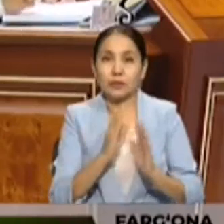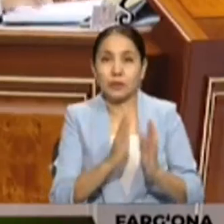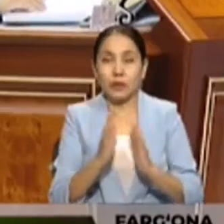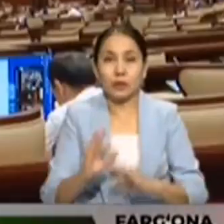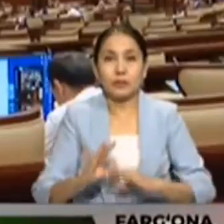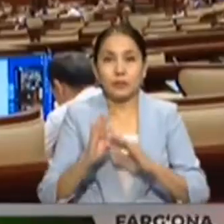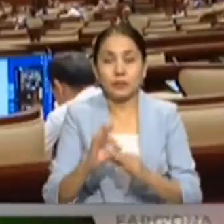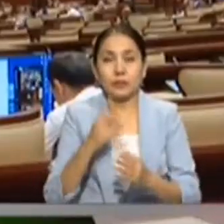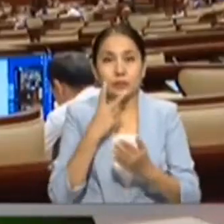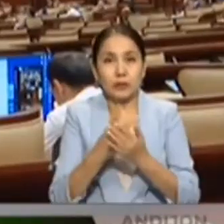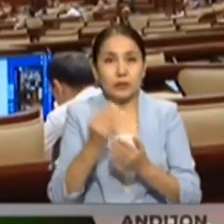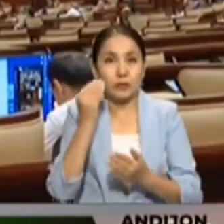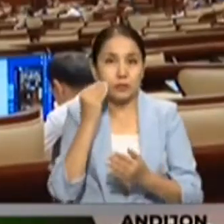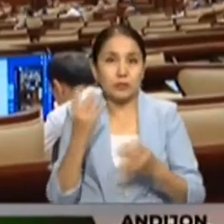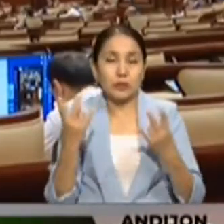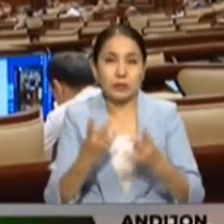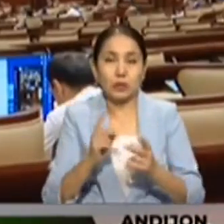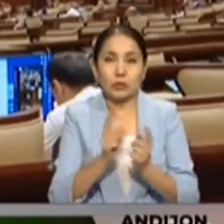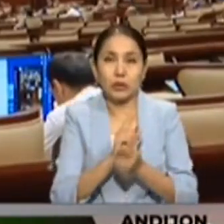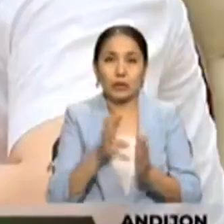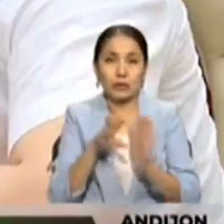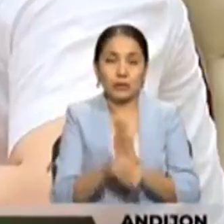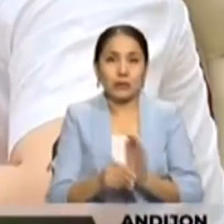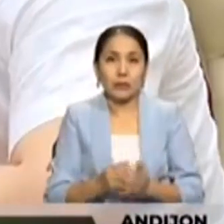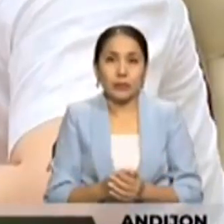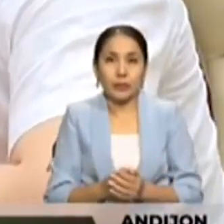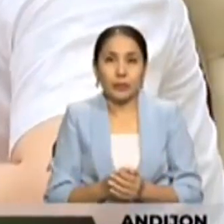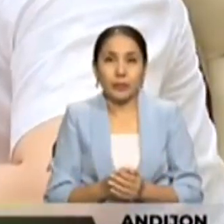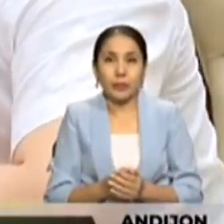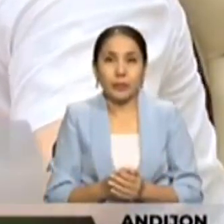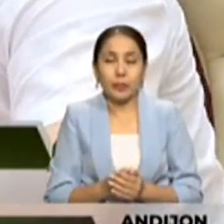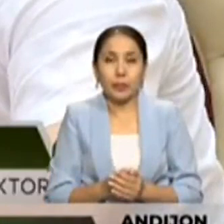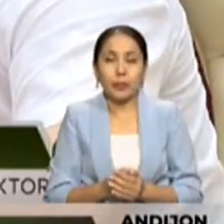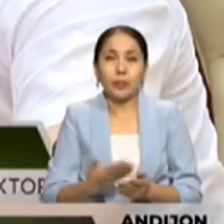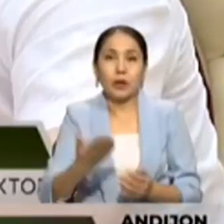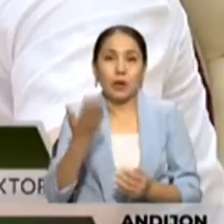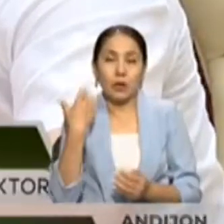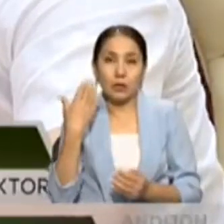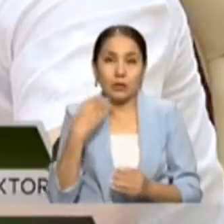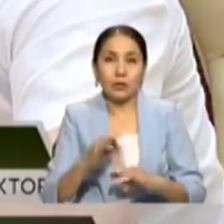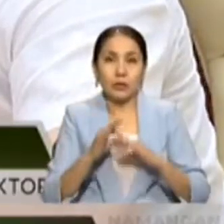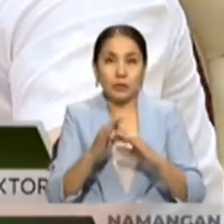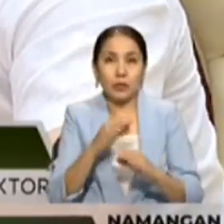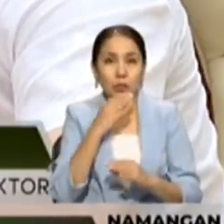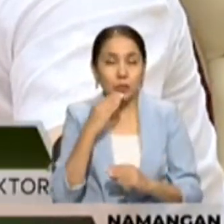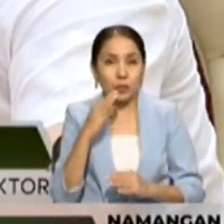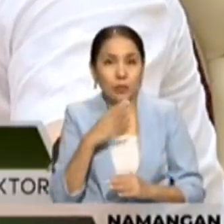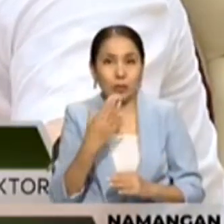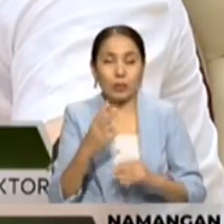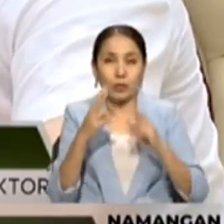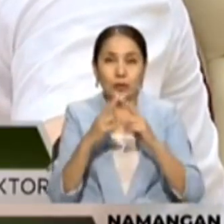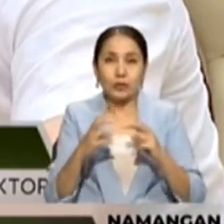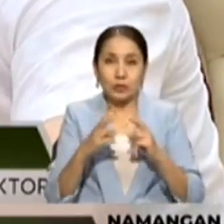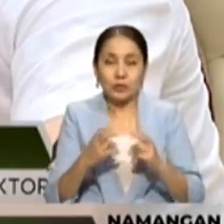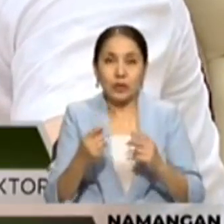belgilanishini nazarda tutuvchi tegishli o'zgartirishlar kiritilmoqda. Oldingi sarsongarchilik ko'proq edi, ya'ni o'sha